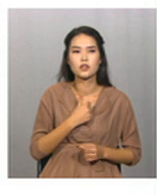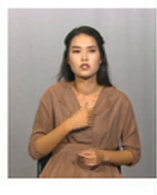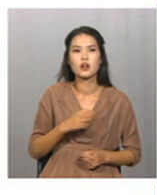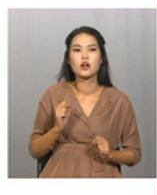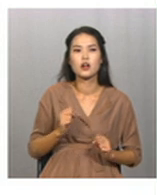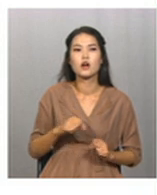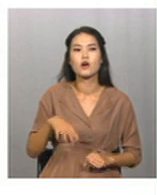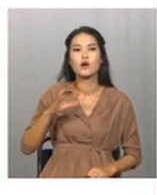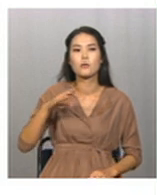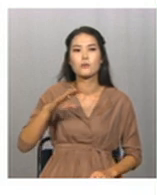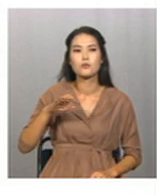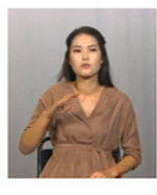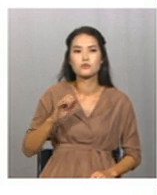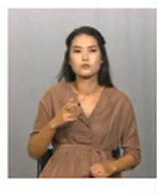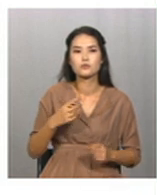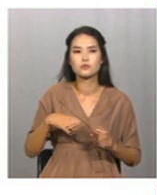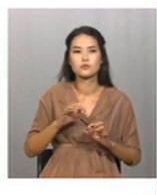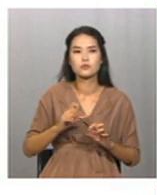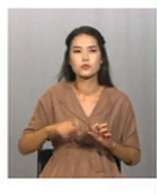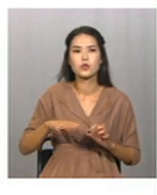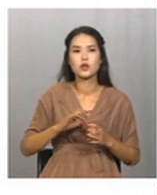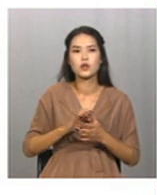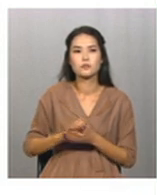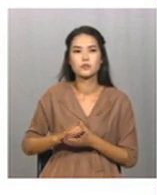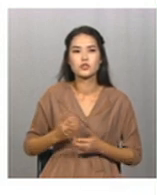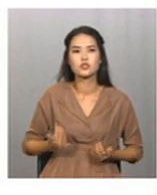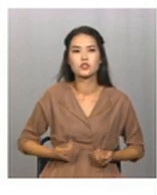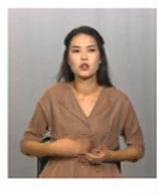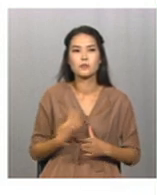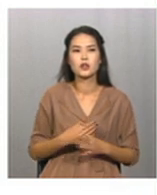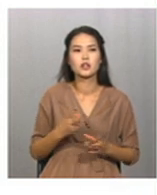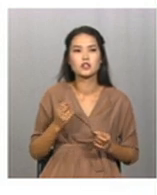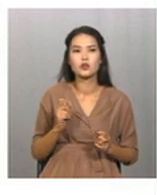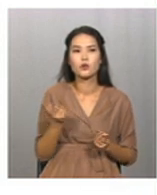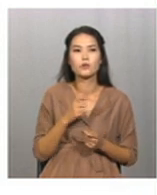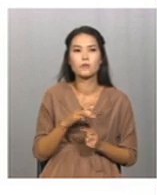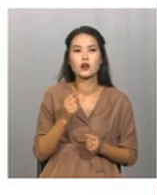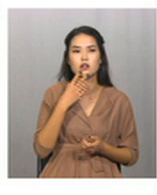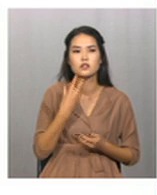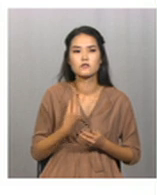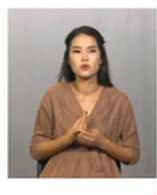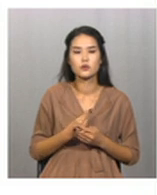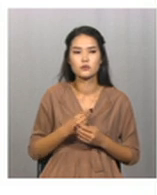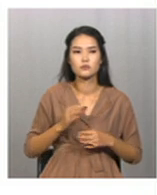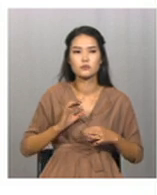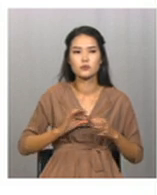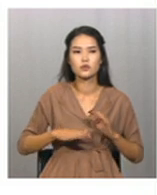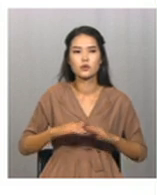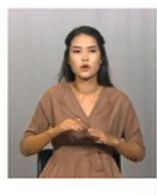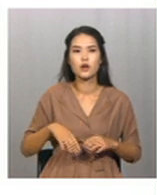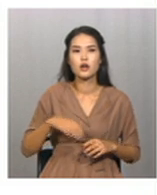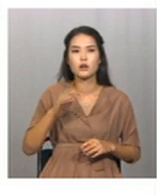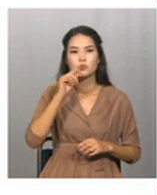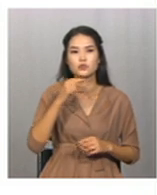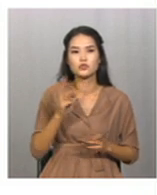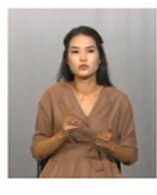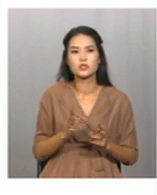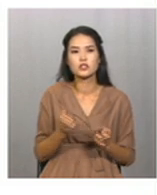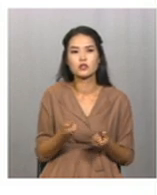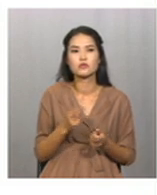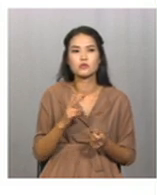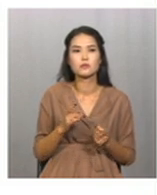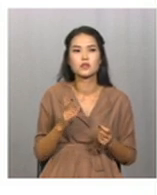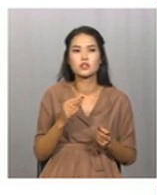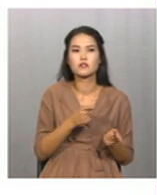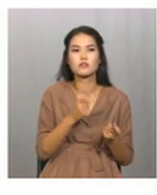а и ополченцы. Мирные жители помогают не оружием, а своими методами. Мужики жгут сено, чтобы не везти